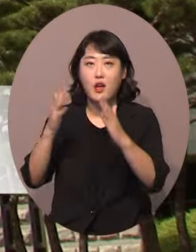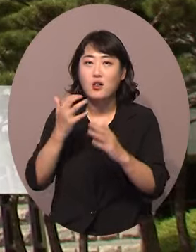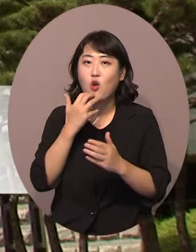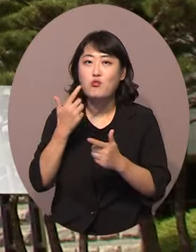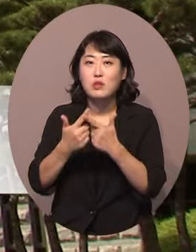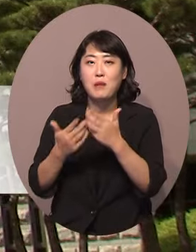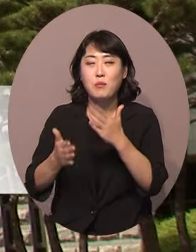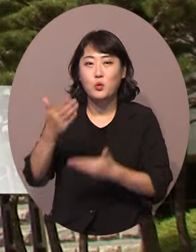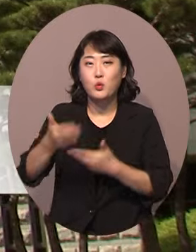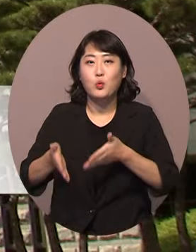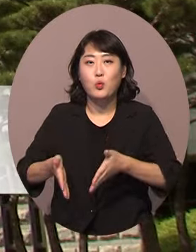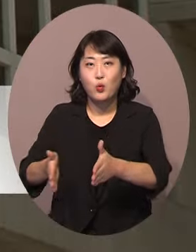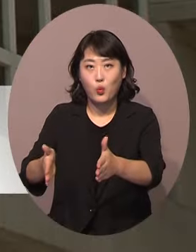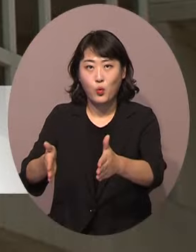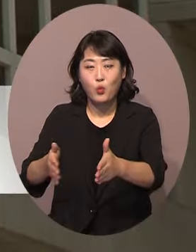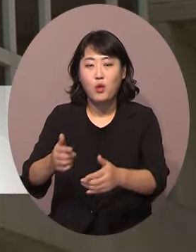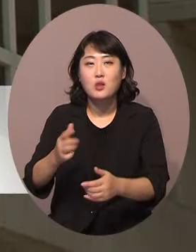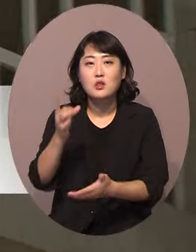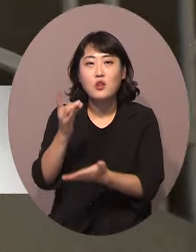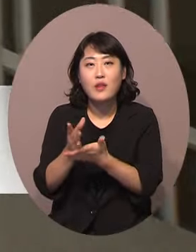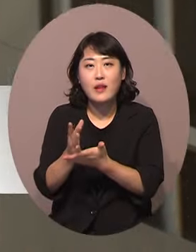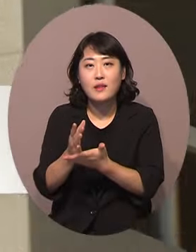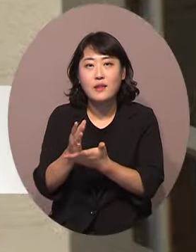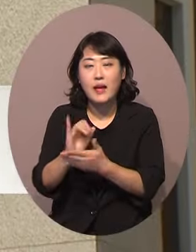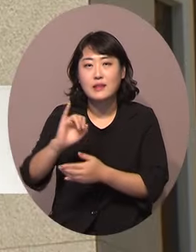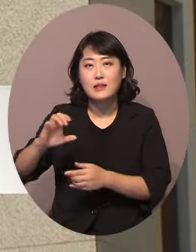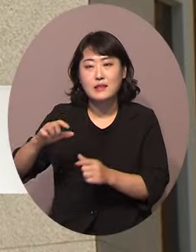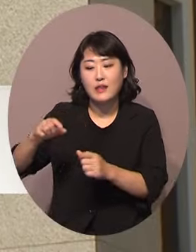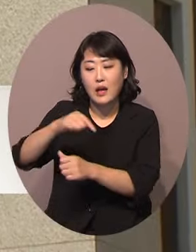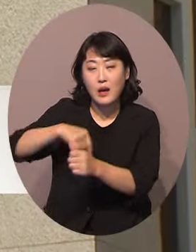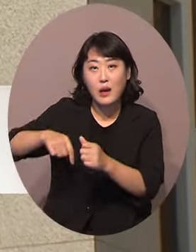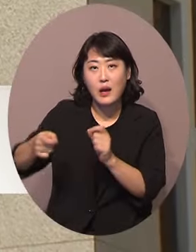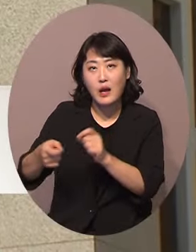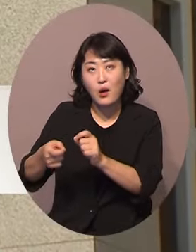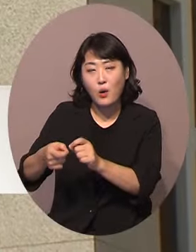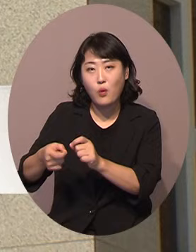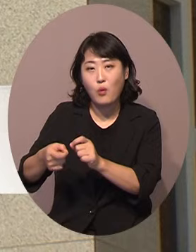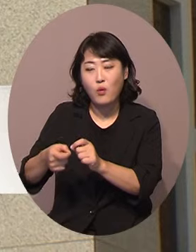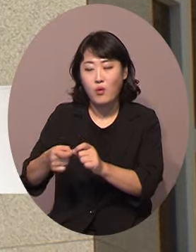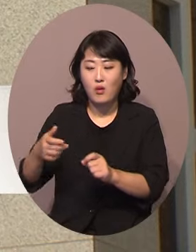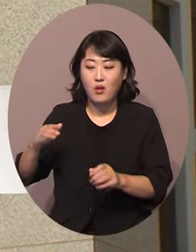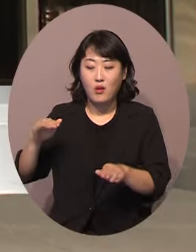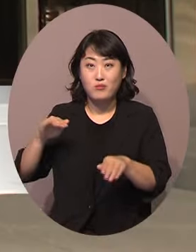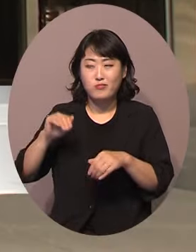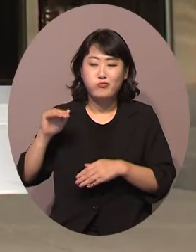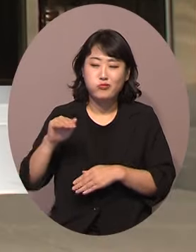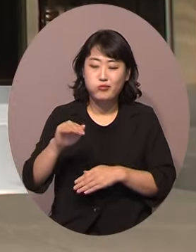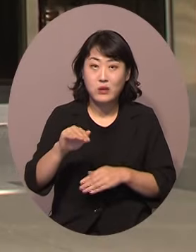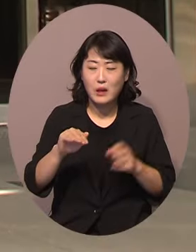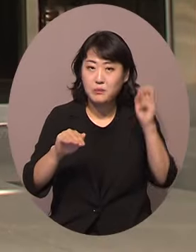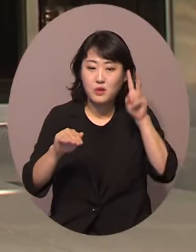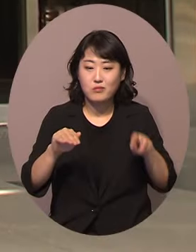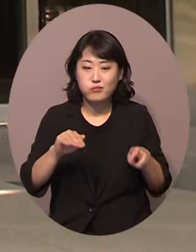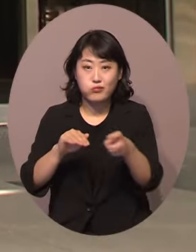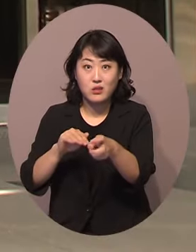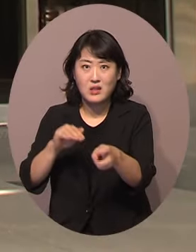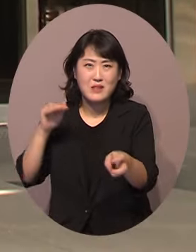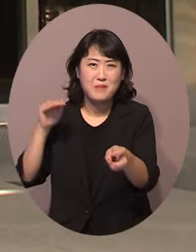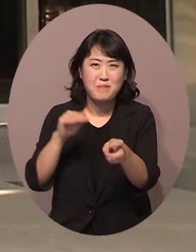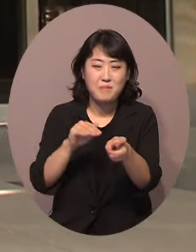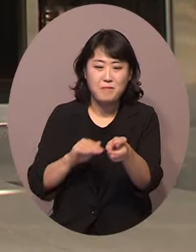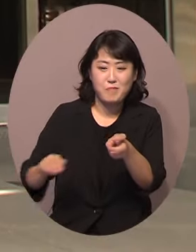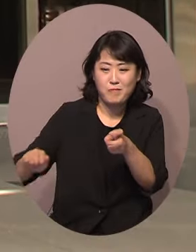나들목 인근에서 자신의 승용차 앞에 끼어든 화물차를 앞질러 급정거에 사중 추돌 사고를 일으켜